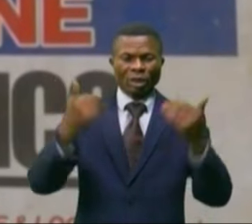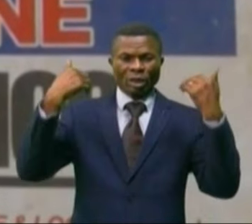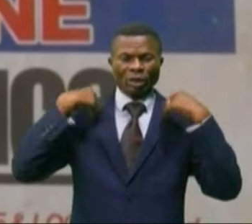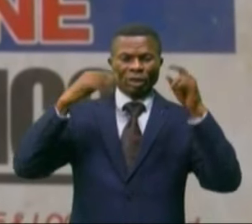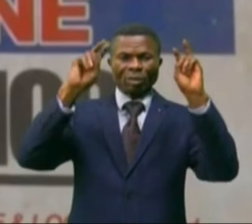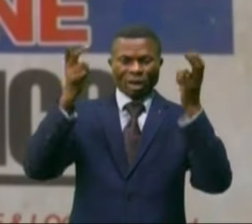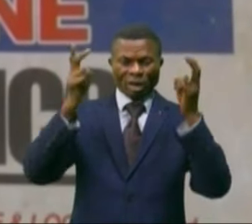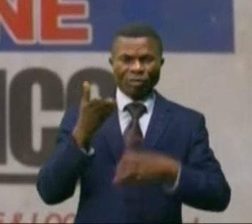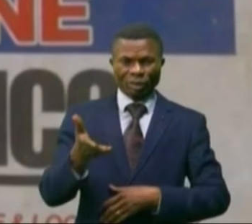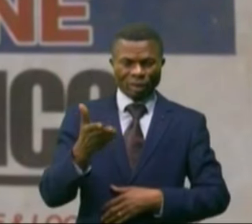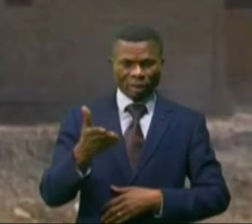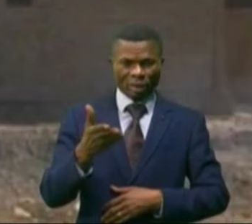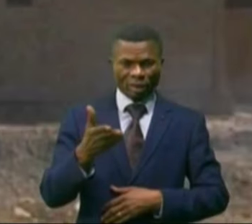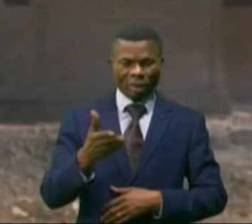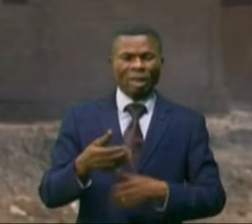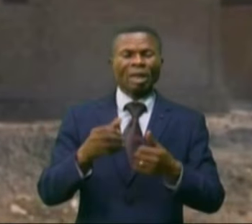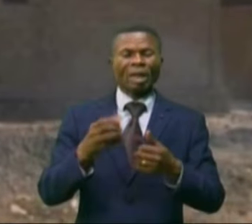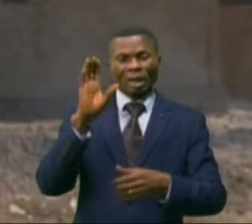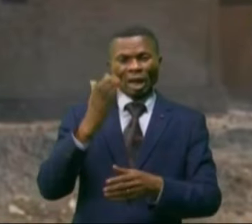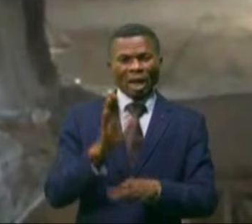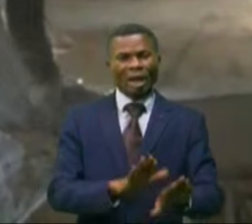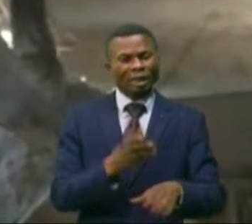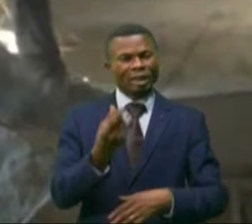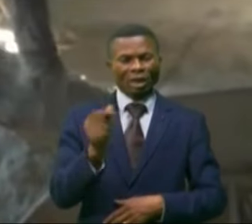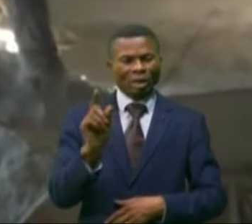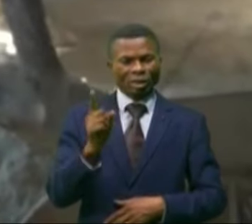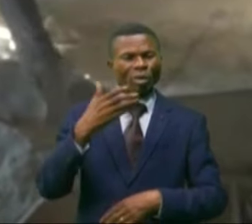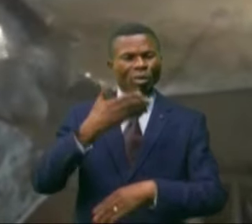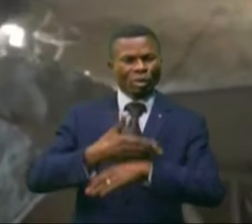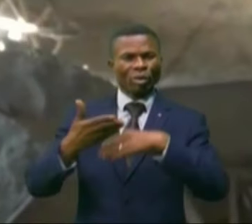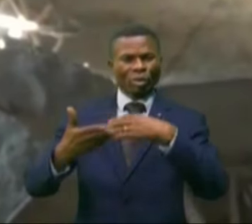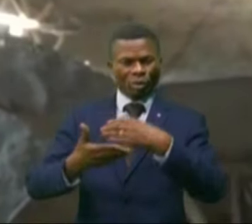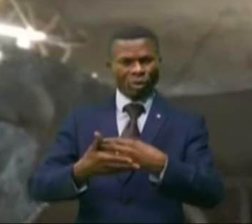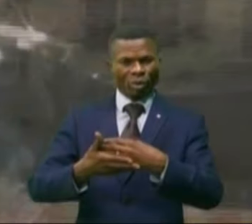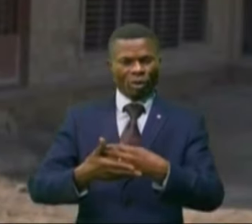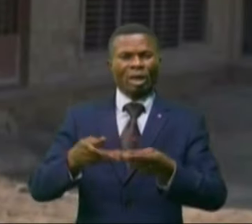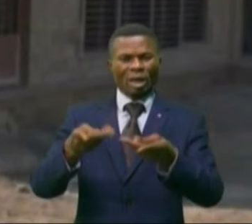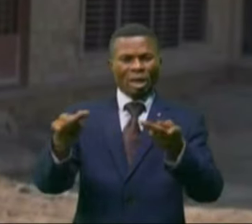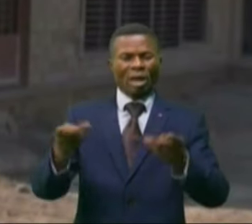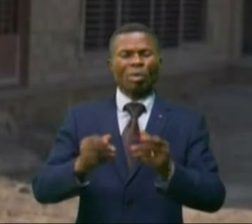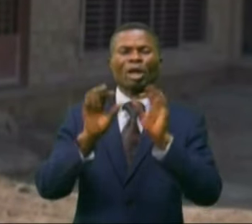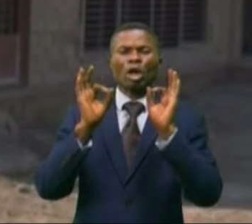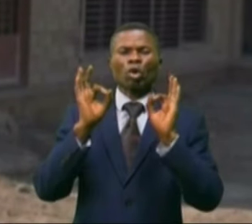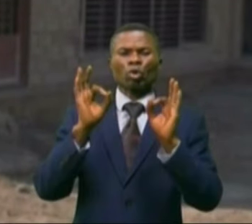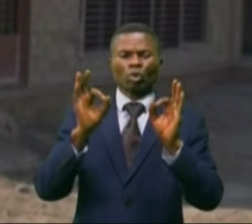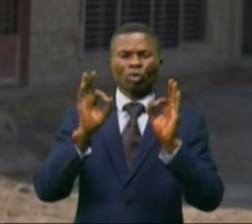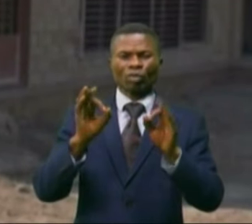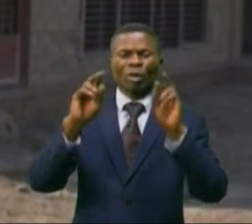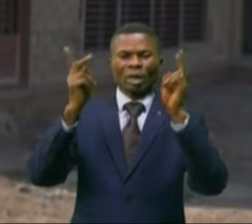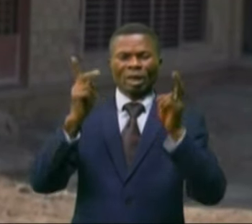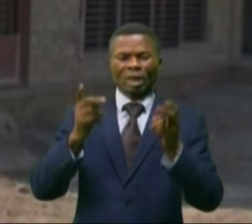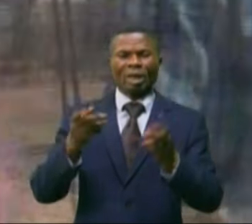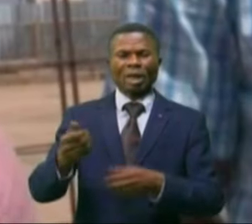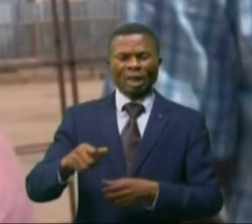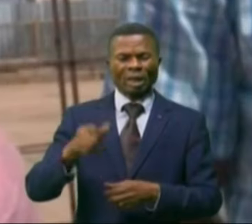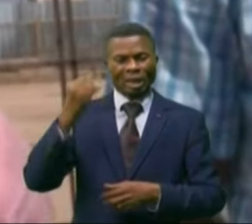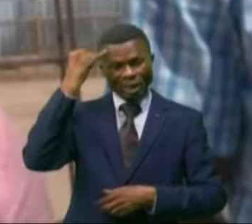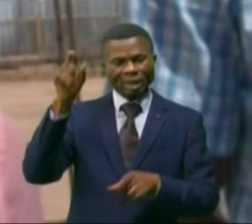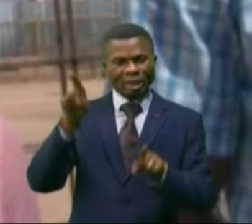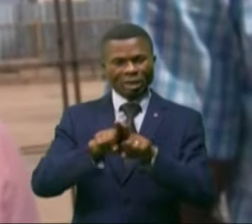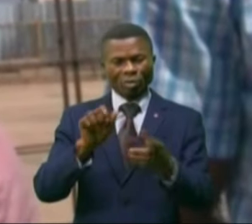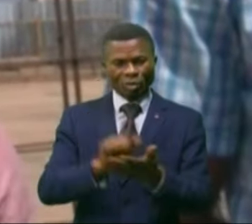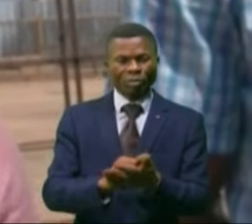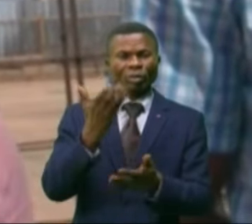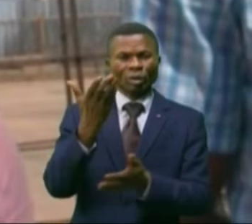Mungomba ne lésine pas sur le moyen en construisant la morgue moderne de la ville de Likasi dans la commune du même nom. Moi, j'ai lancé un